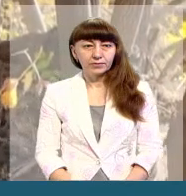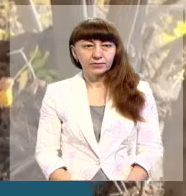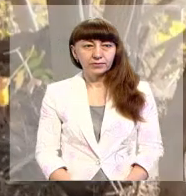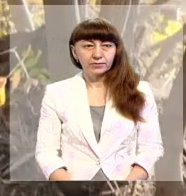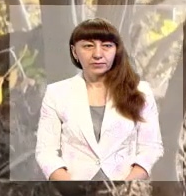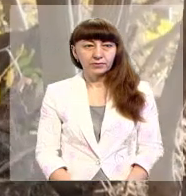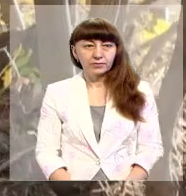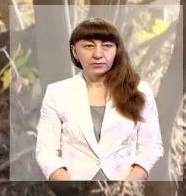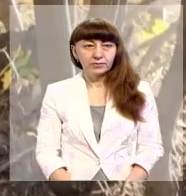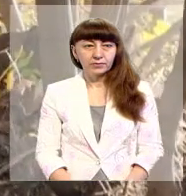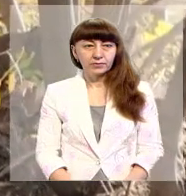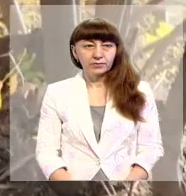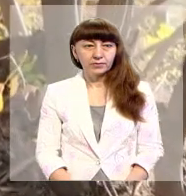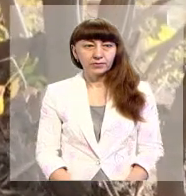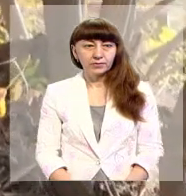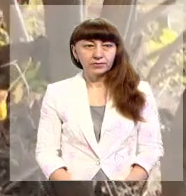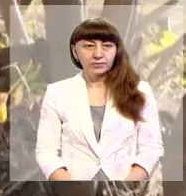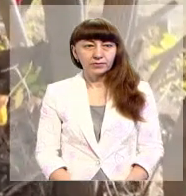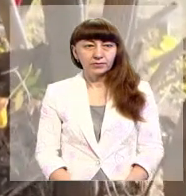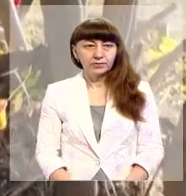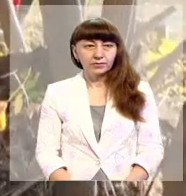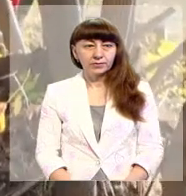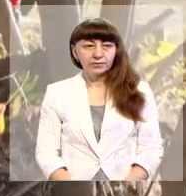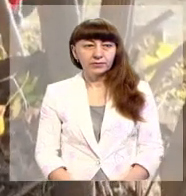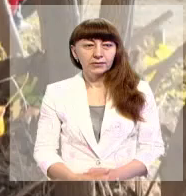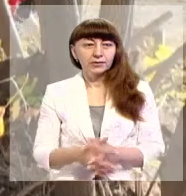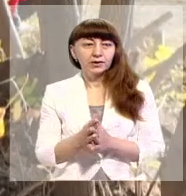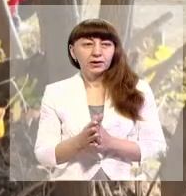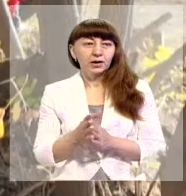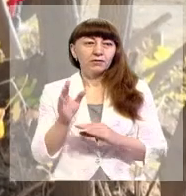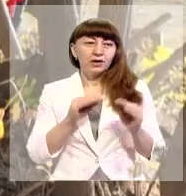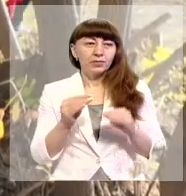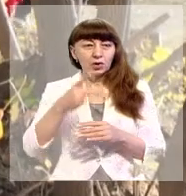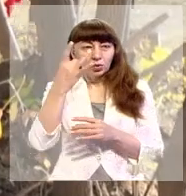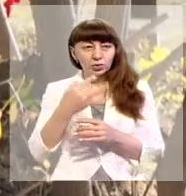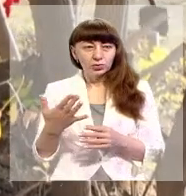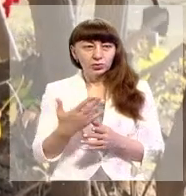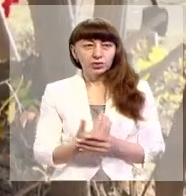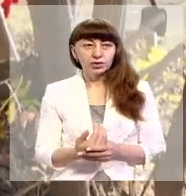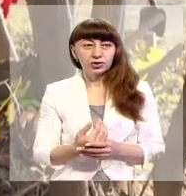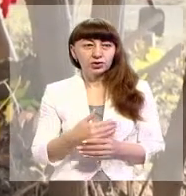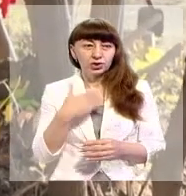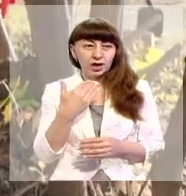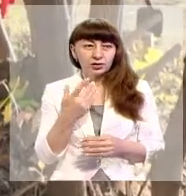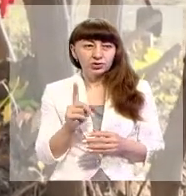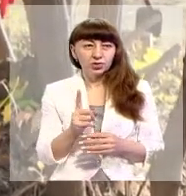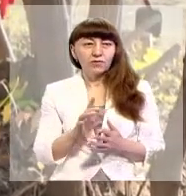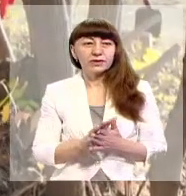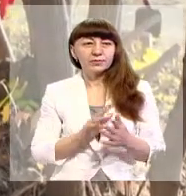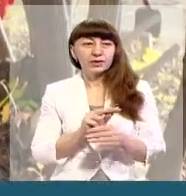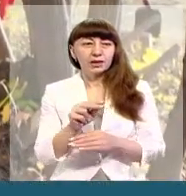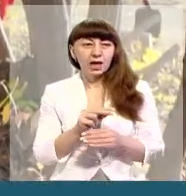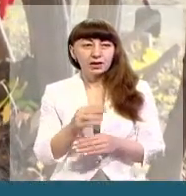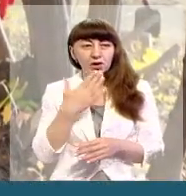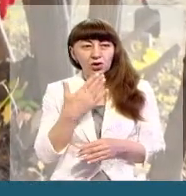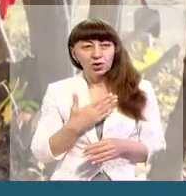мақсаты экологиялық мәдениетті қалыптастыру, өзінің отанына, туған жеріне деген сүйіспеншілікті арттыру болып саналады. Және де енді өзіміз